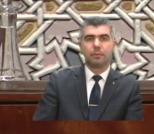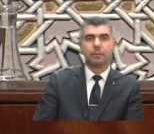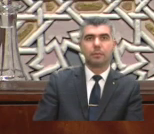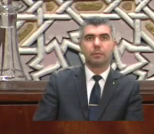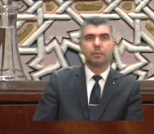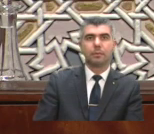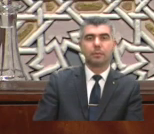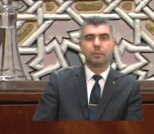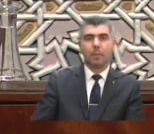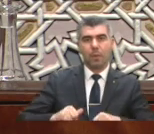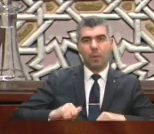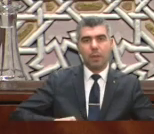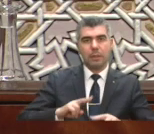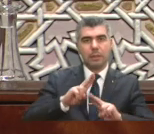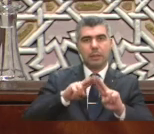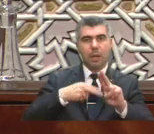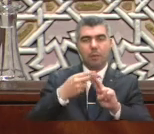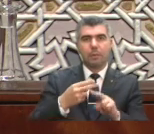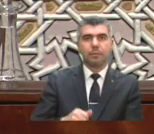اذا تفضلوا سيد الوزير.